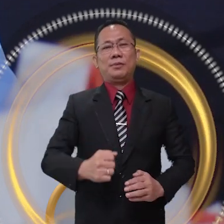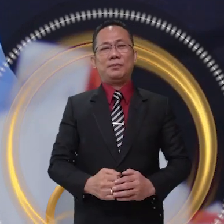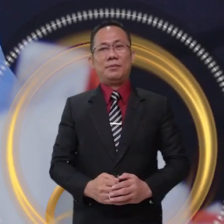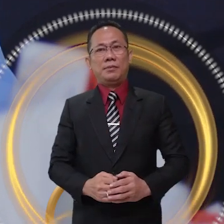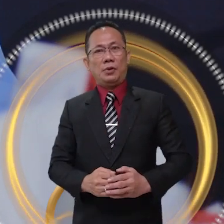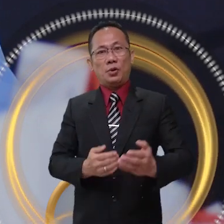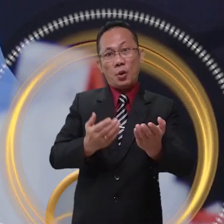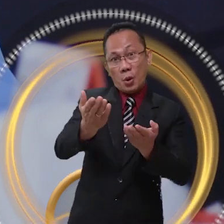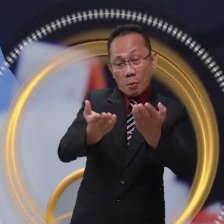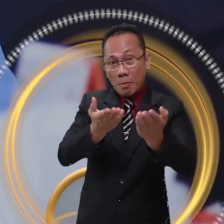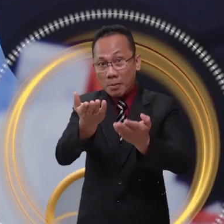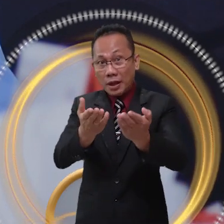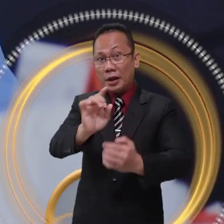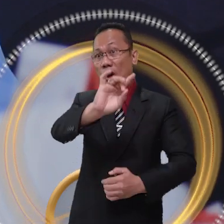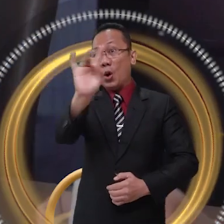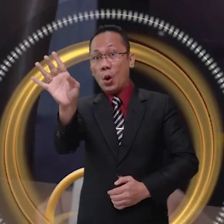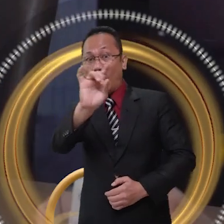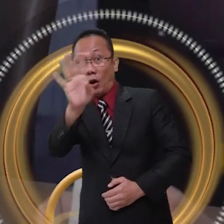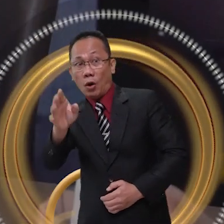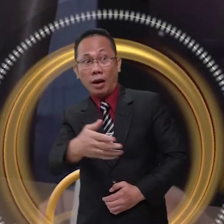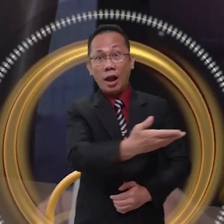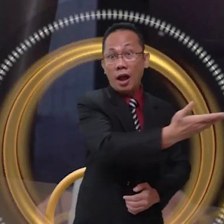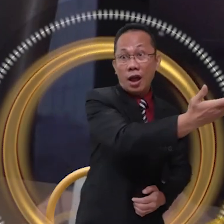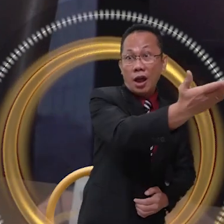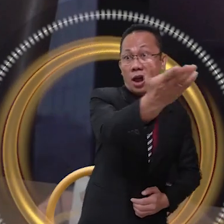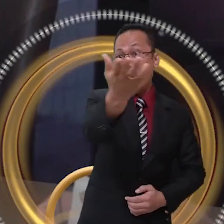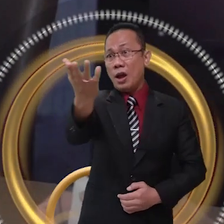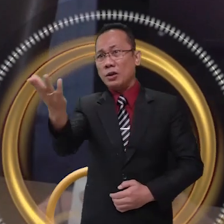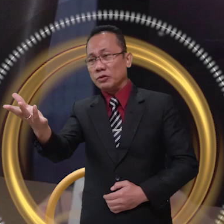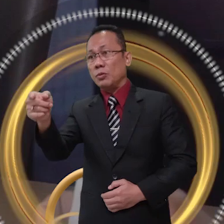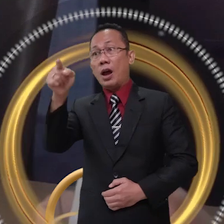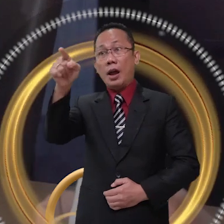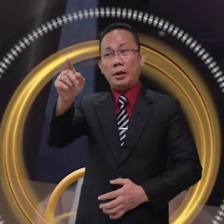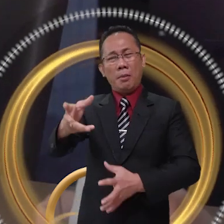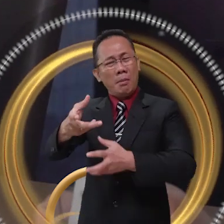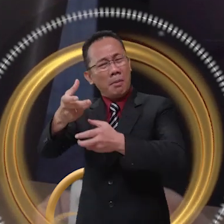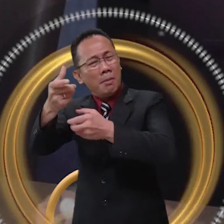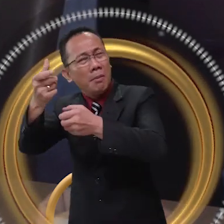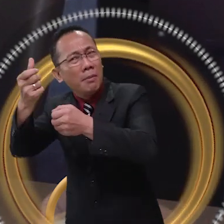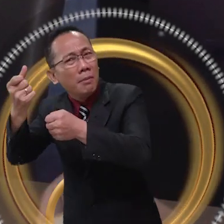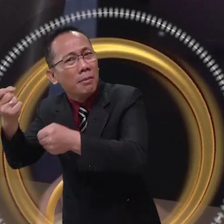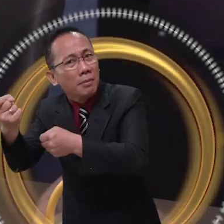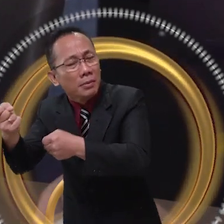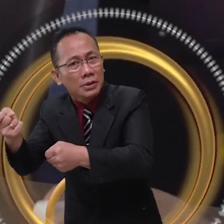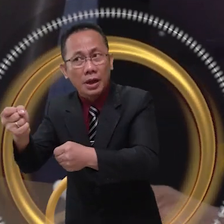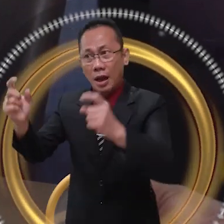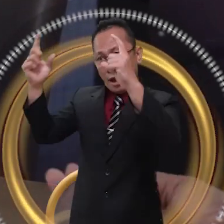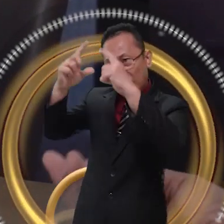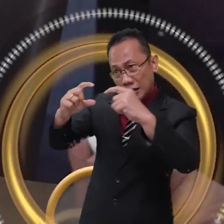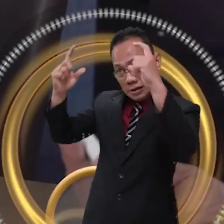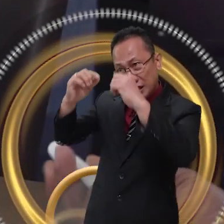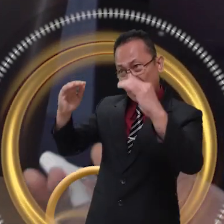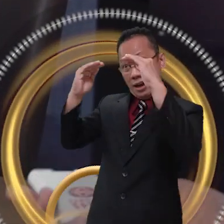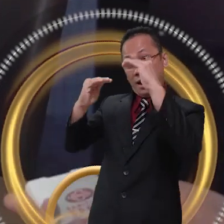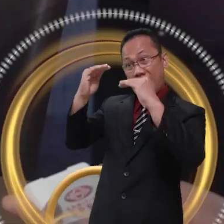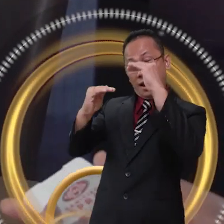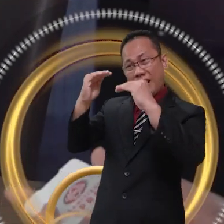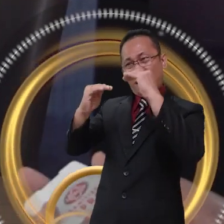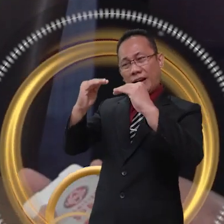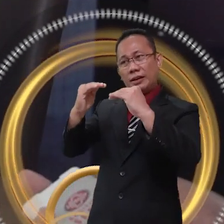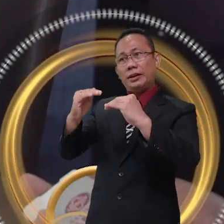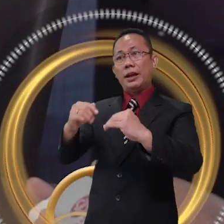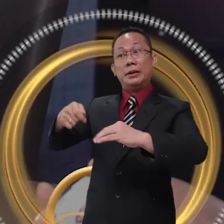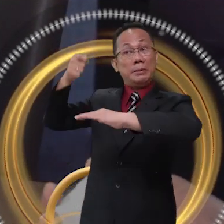tersebut dalam rangka meningkatkan tingkat kepercayaan publik terkhusus pada pencari